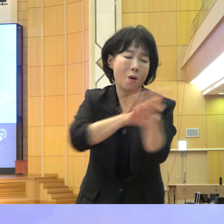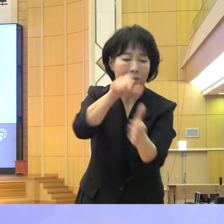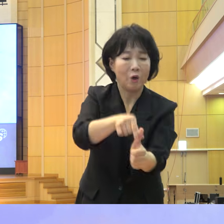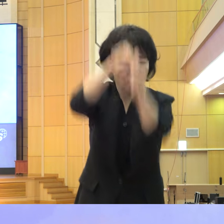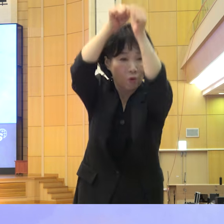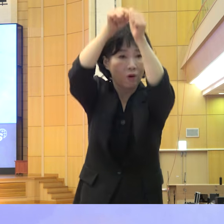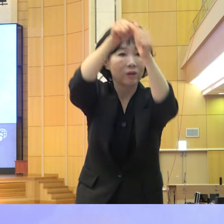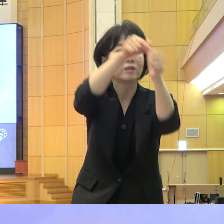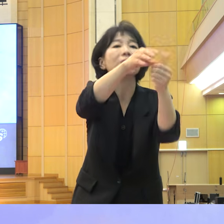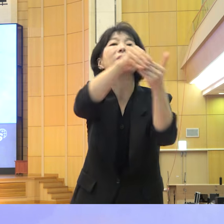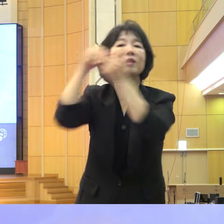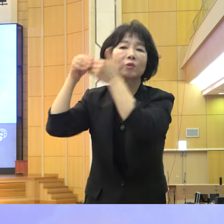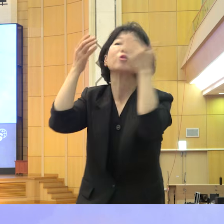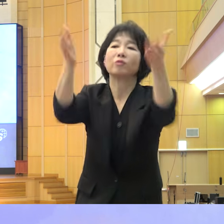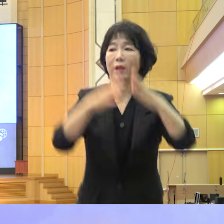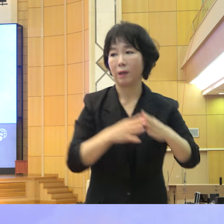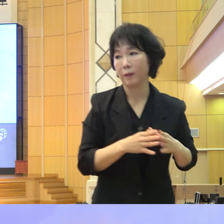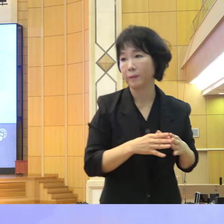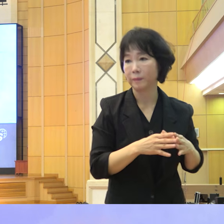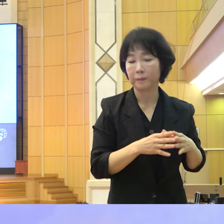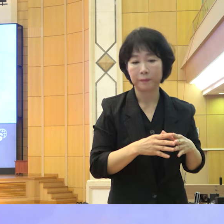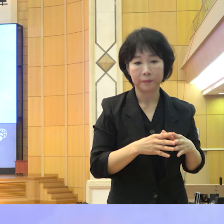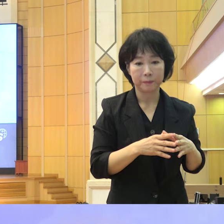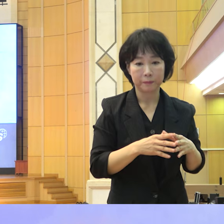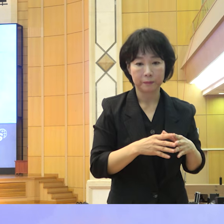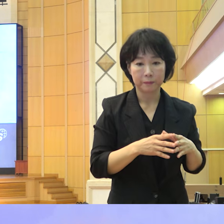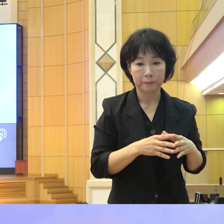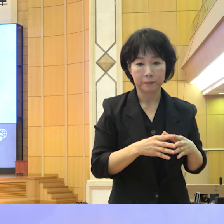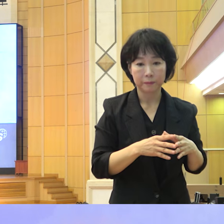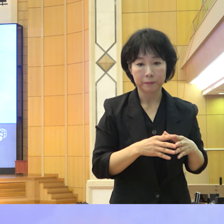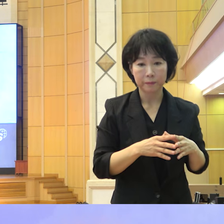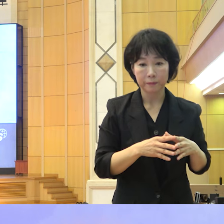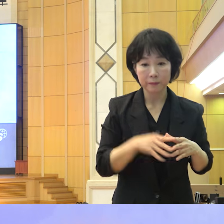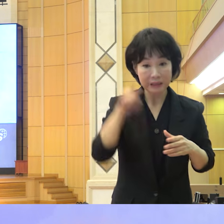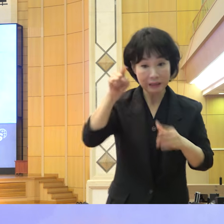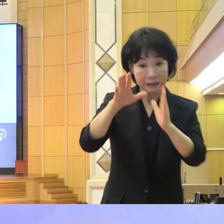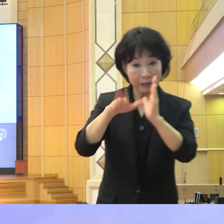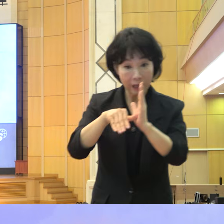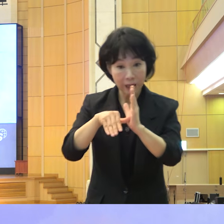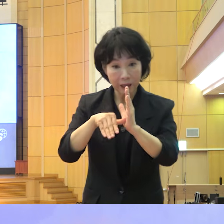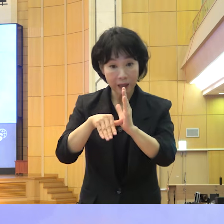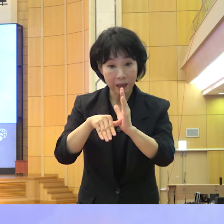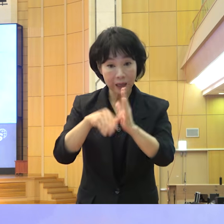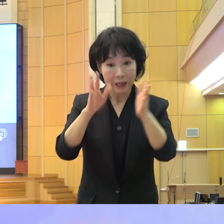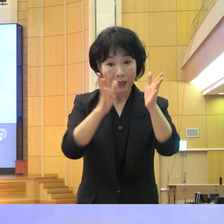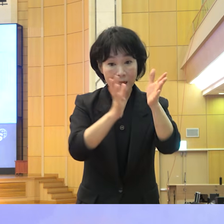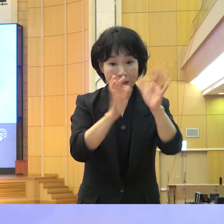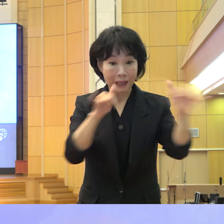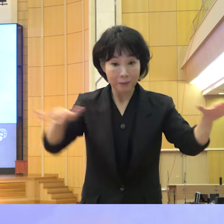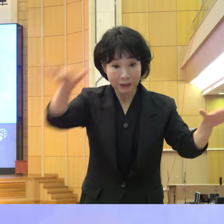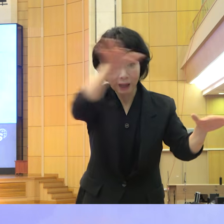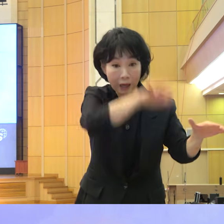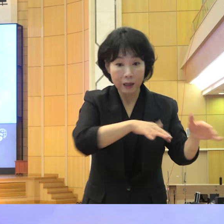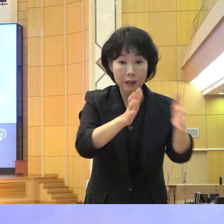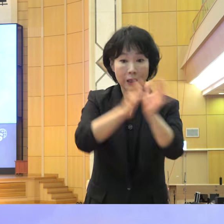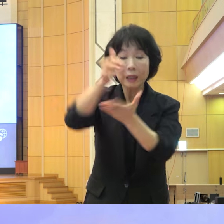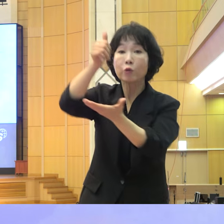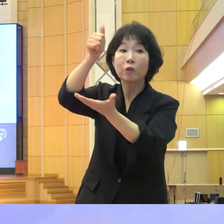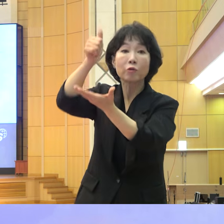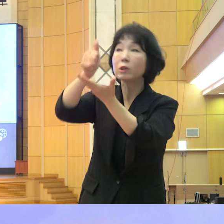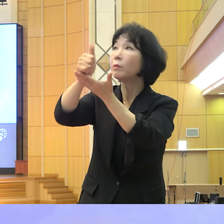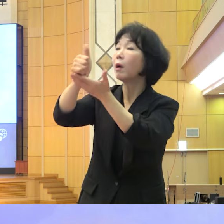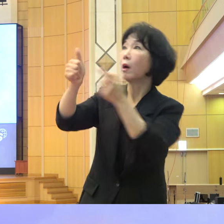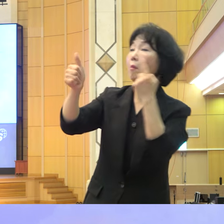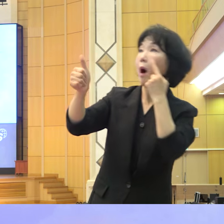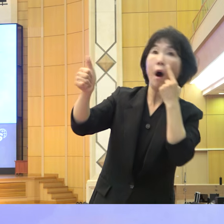환난과 심판에서 구원시키는 거예요. 그때 사람들이 인자가, 이 말은 인자가 예수님이 구름